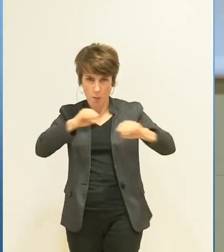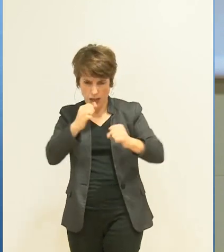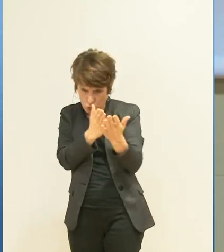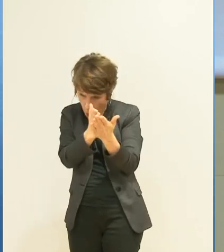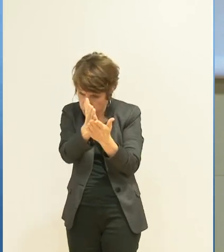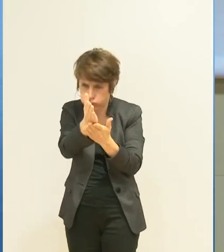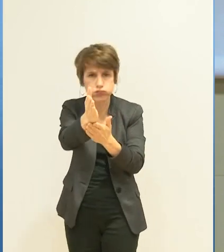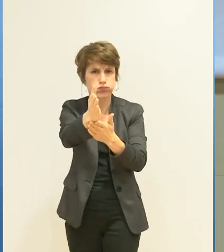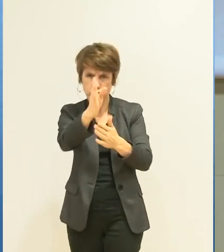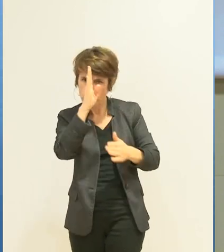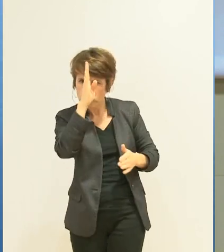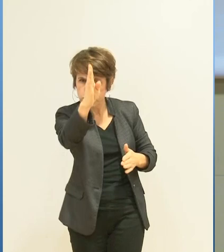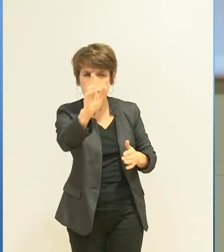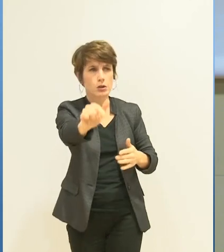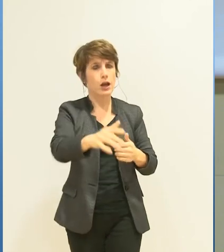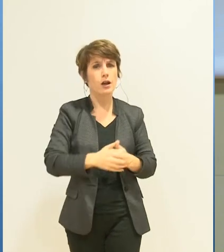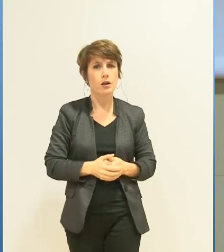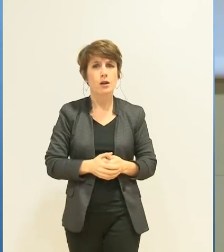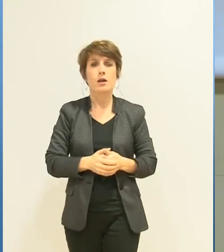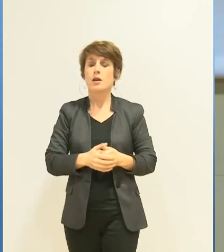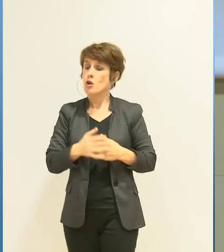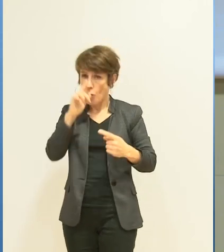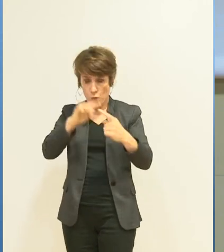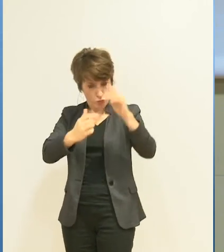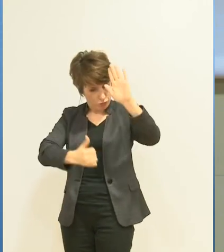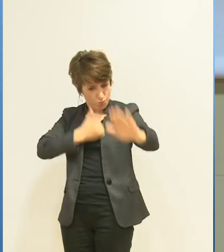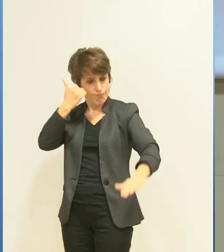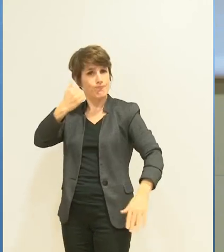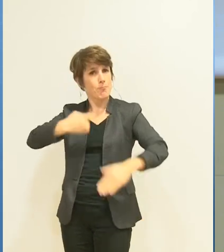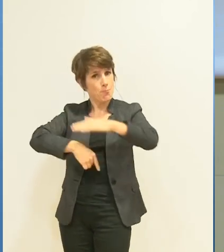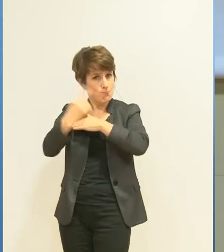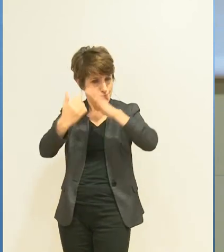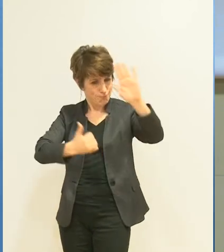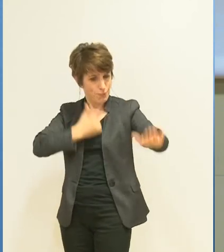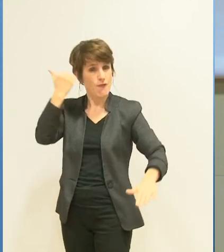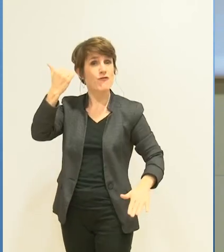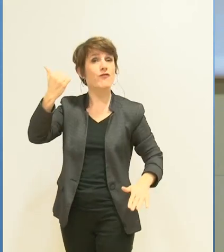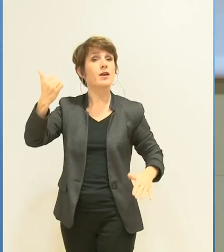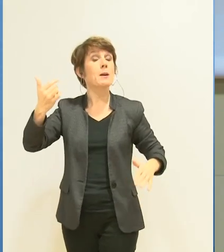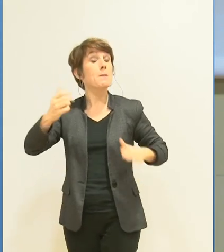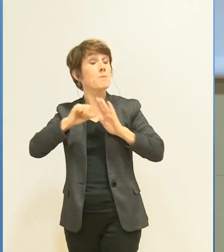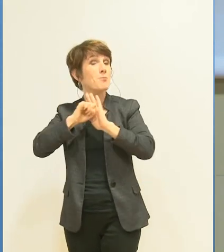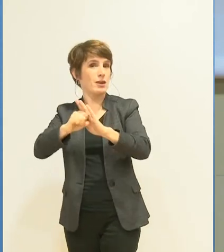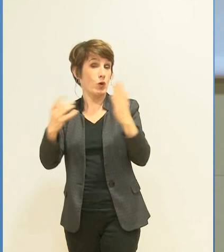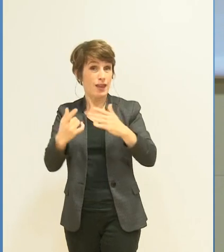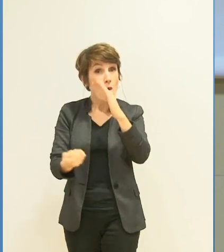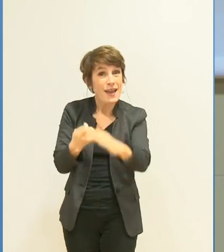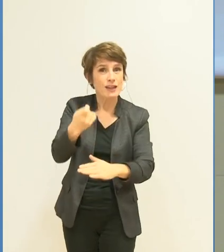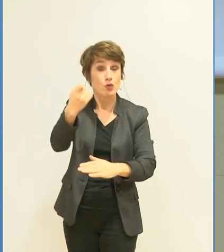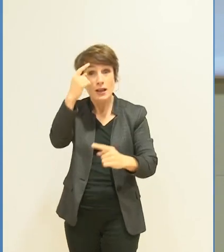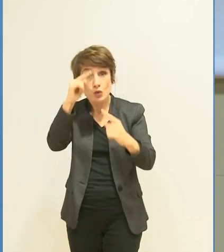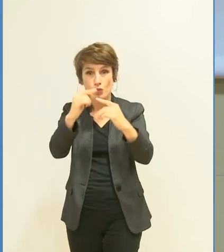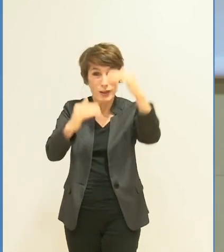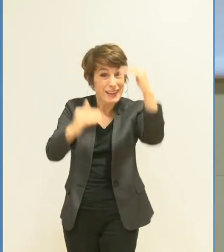dans cette perspective émancipatrice donne la priorité à l'éducation pour réduire les inégalités